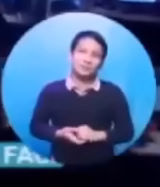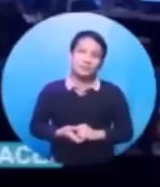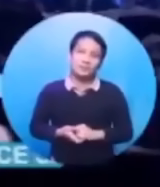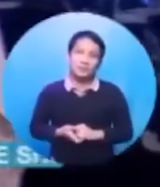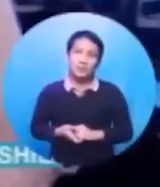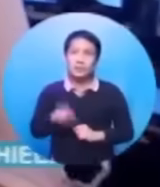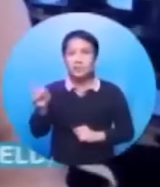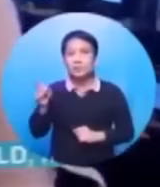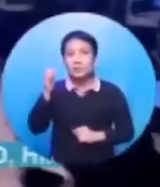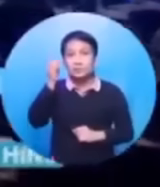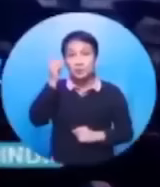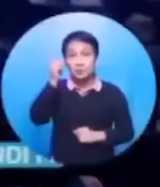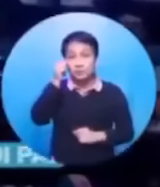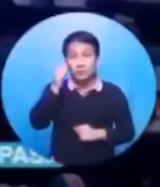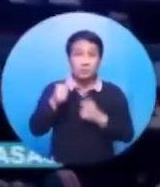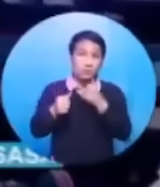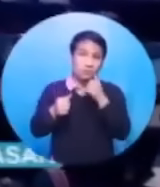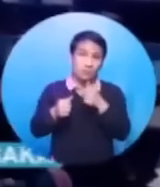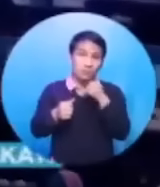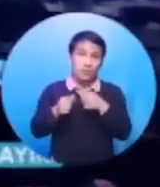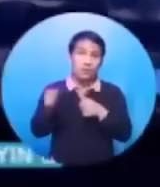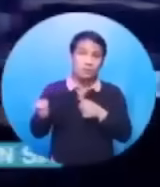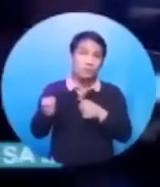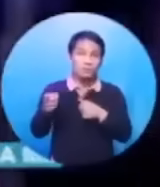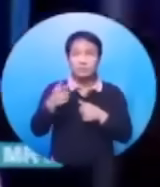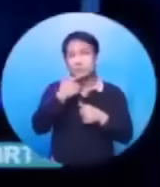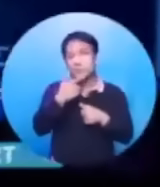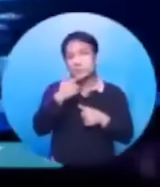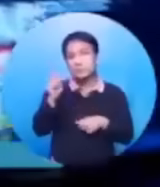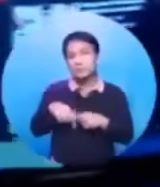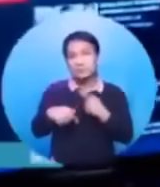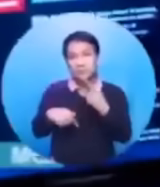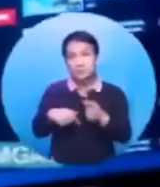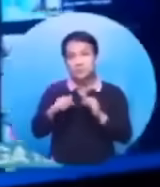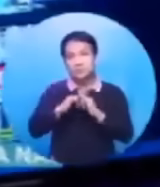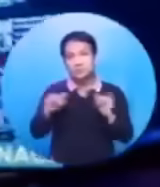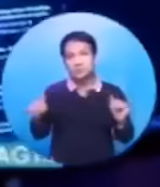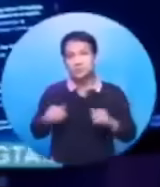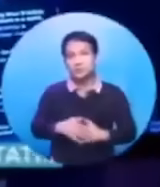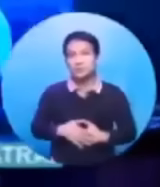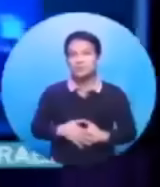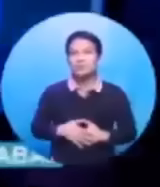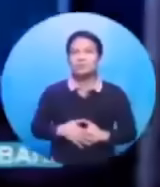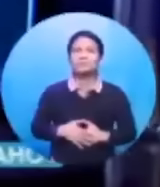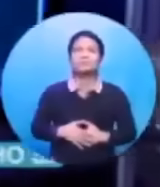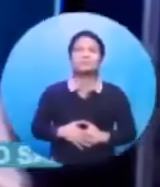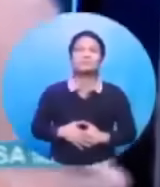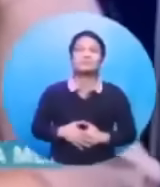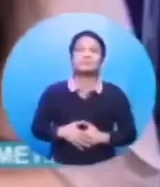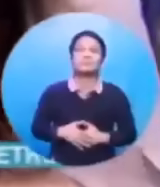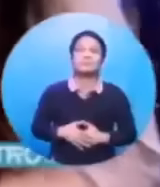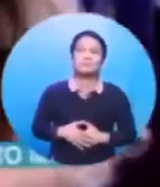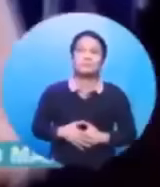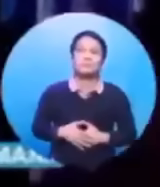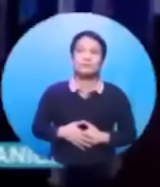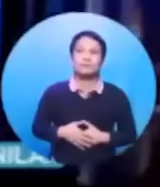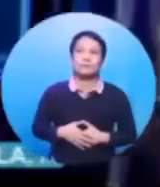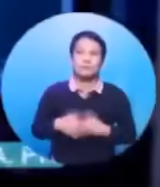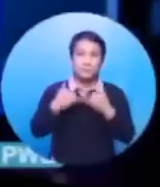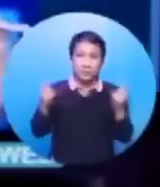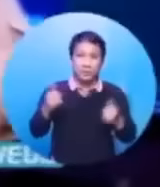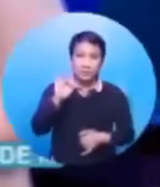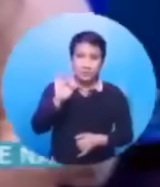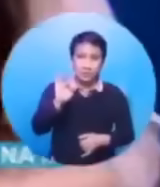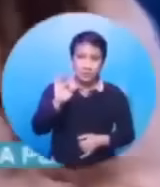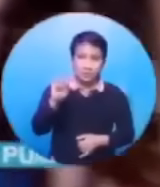Denel Dangdang, tsaka babae pa rin po si Boyish. Yun ang sinasabi nila. Gusto lang natin, ano pala, Idol, ha? Shout out yung